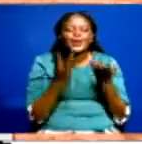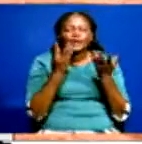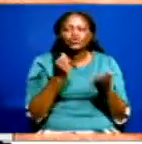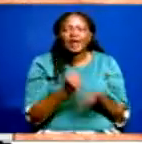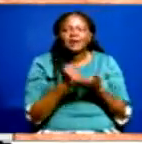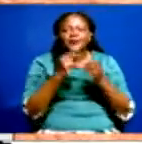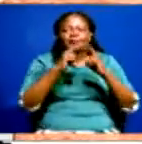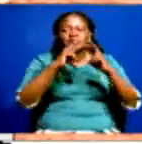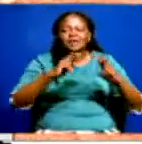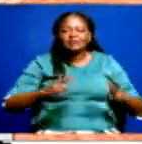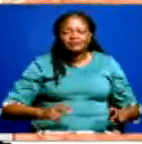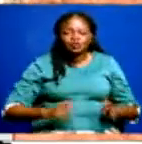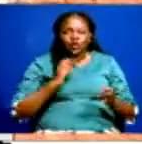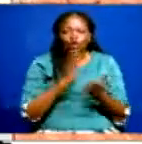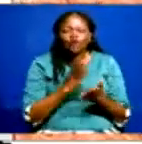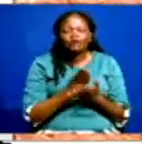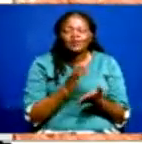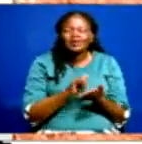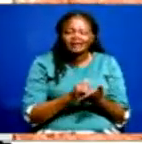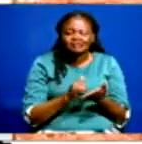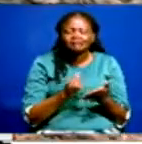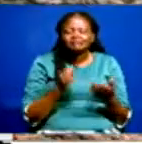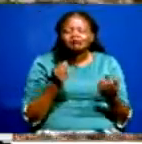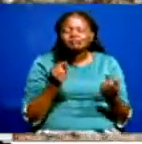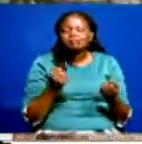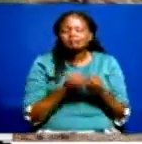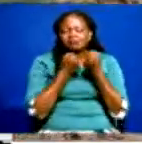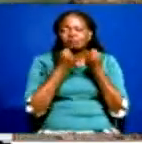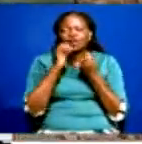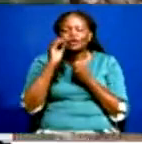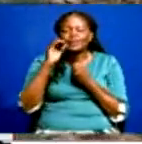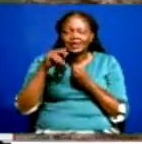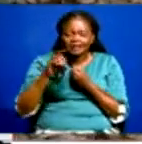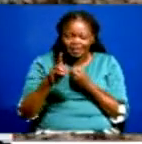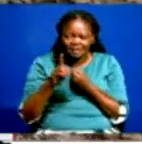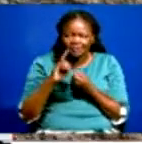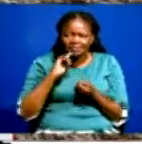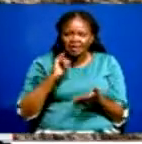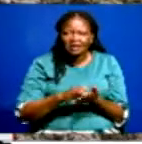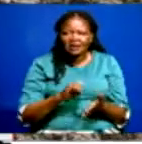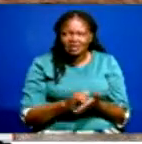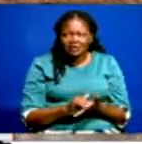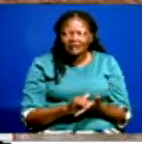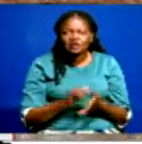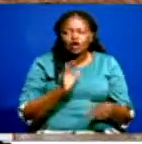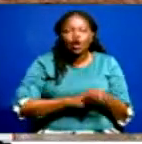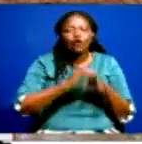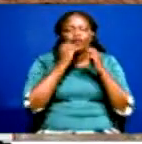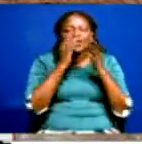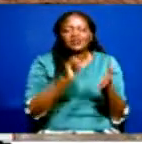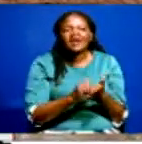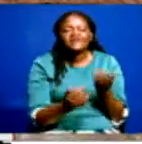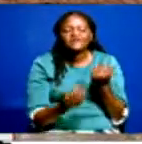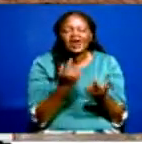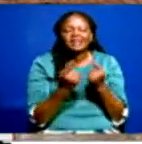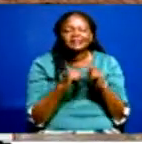uchunguzi. Akithibitisha kisa hicho, OCPD wa eneo hilo Amos Ambassa alisema kuwa walipokea habari kuwa moto huo ulianza